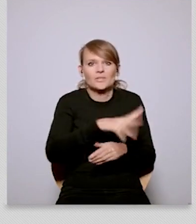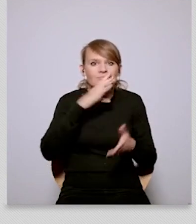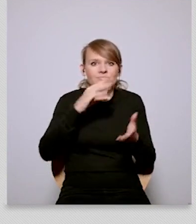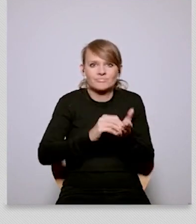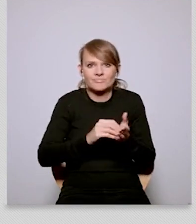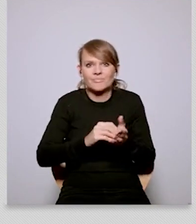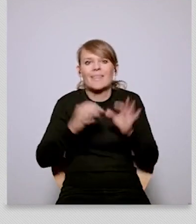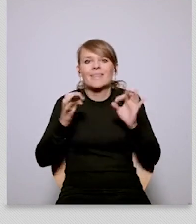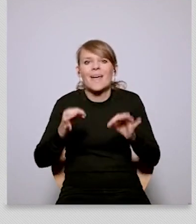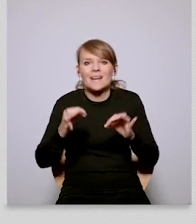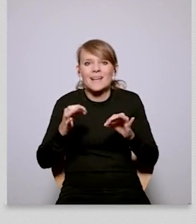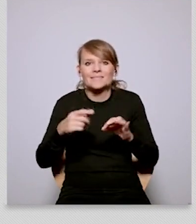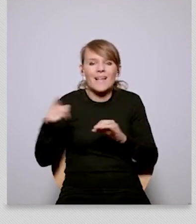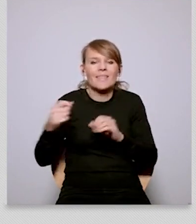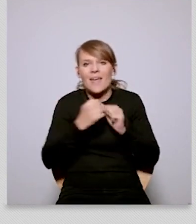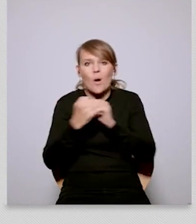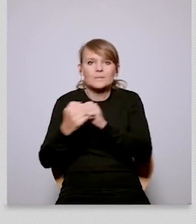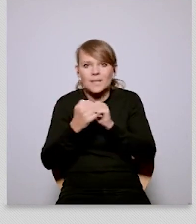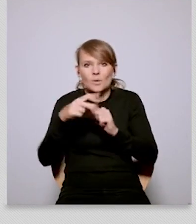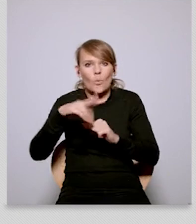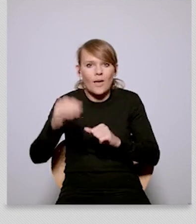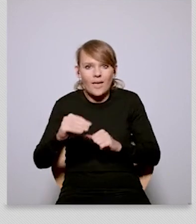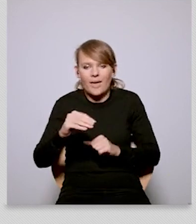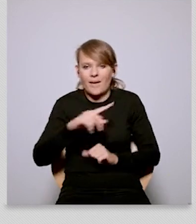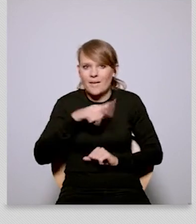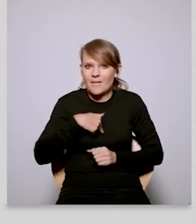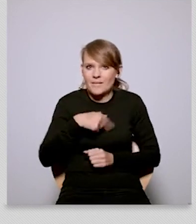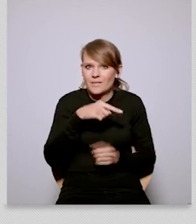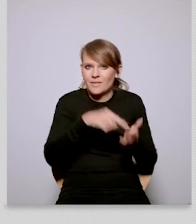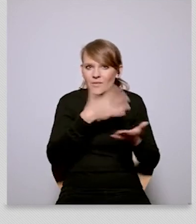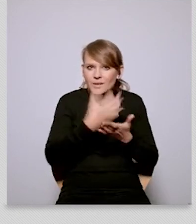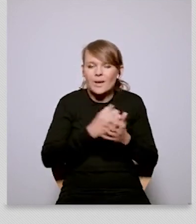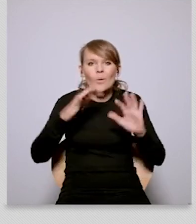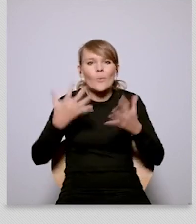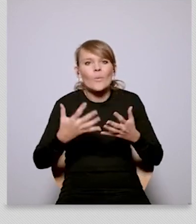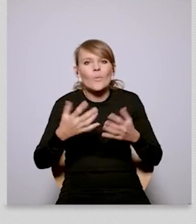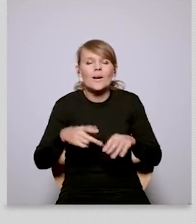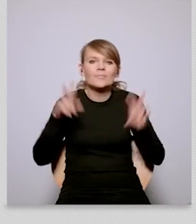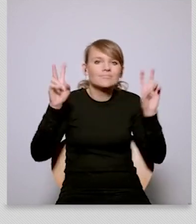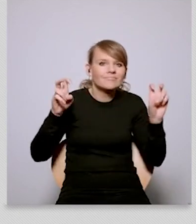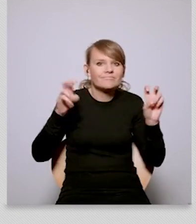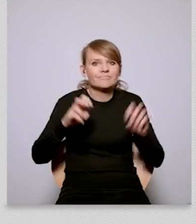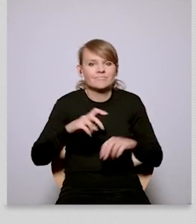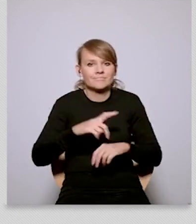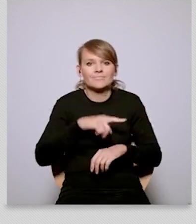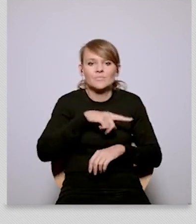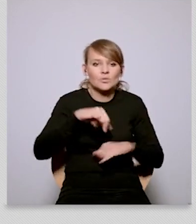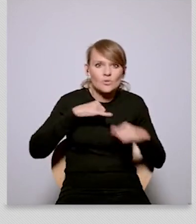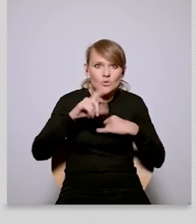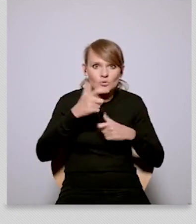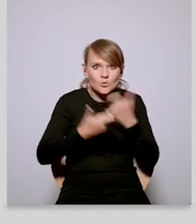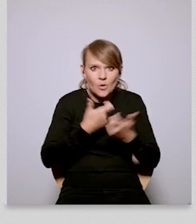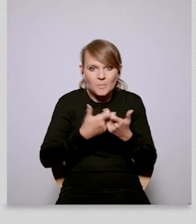chwili w naszych negocjacjach z Unią Europejską to znaczy na hasło wszelkie że to co robimy, czy nasz rząd robi grozi